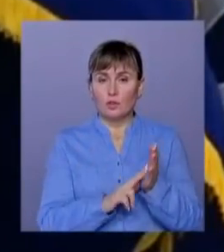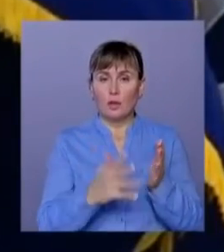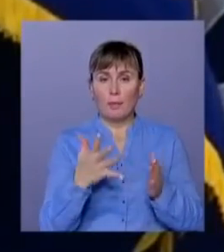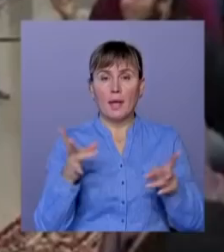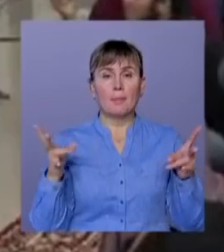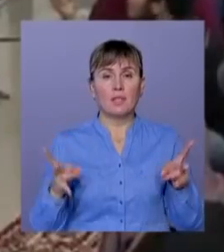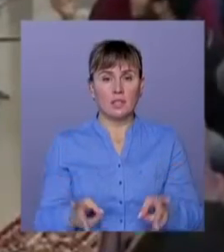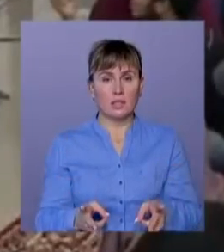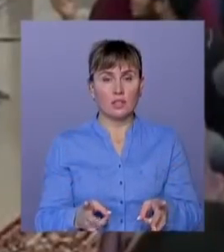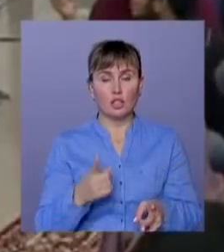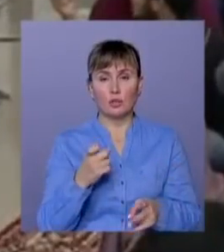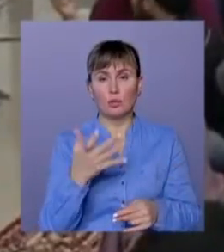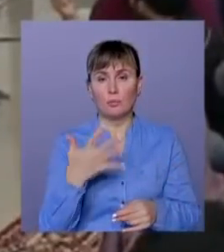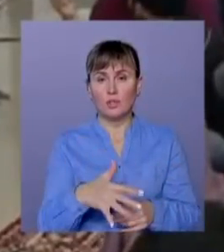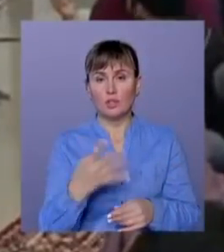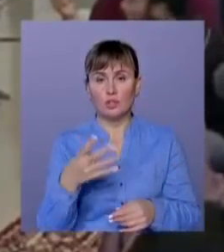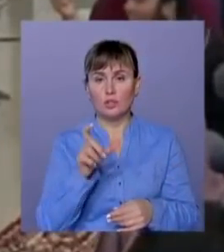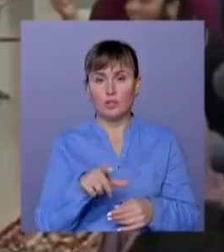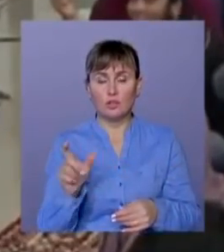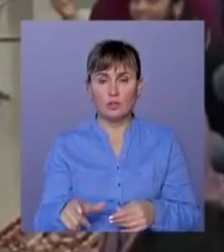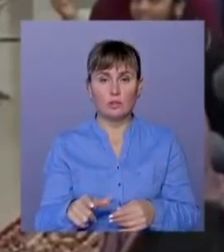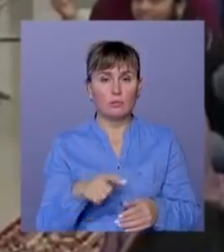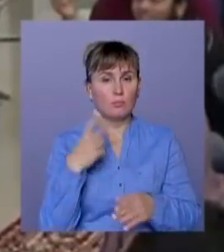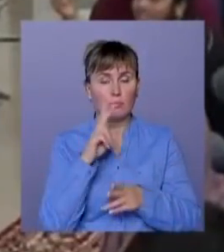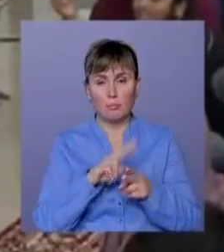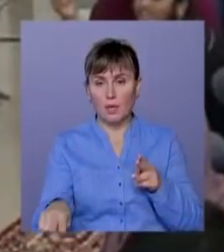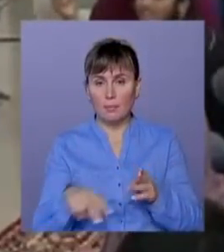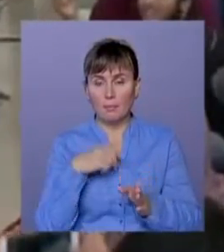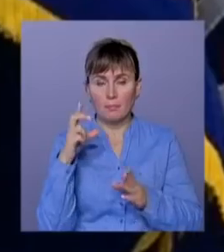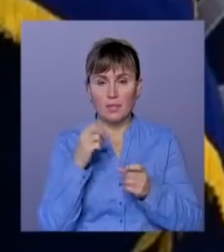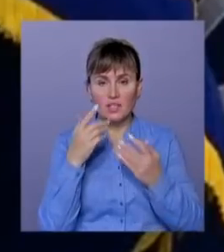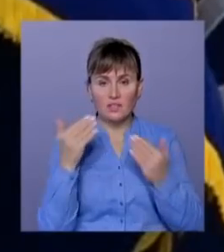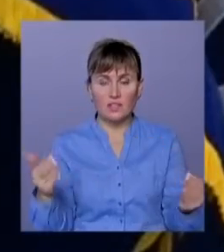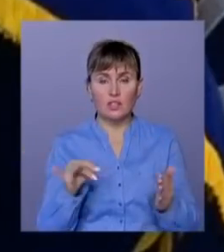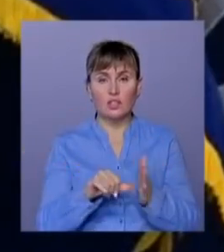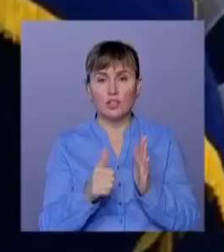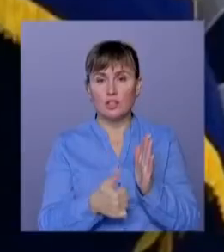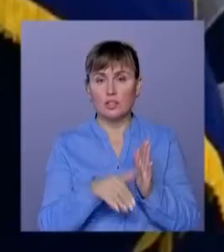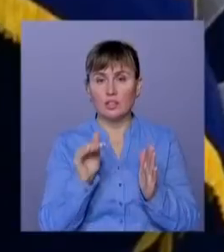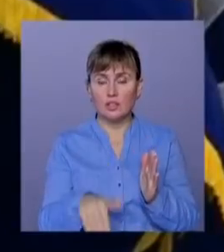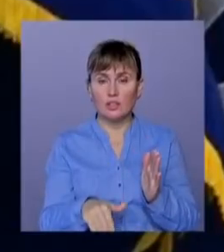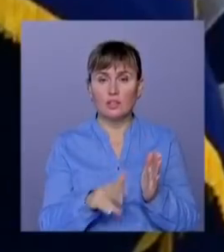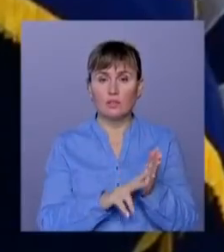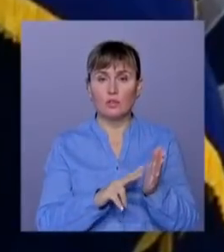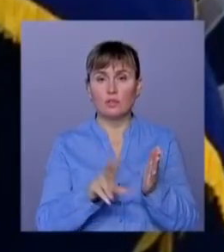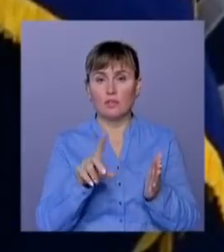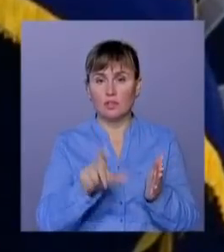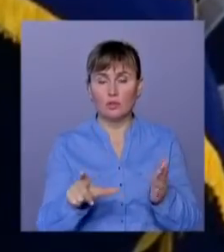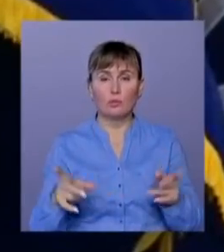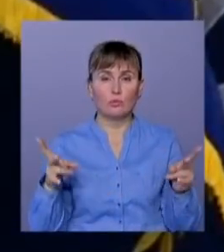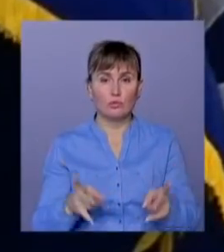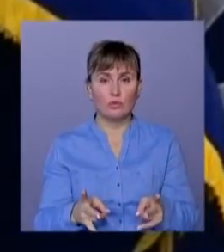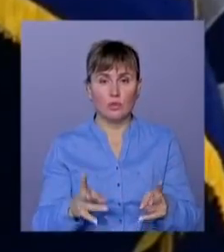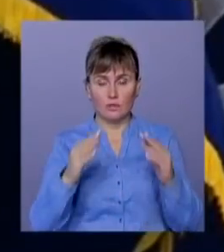1485 пострадали, 154 человека числятся пропавшими без вести, и 16082 человека нуждаются